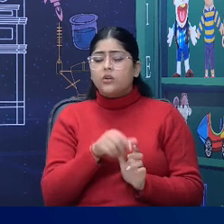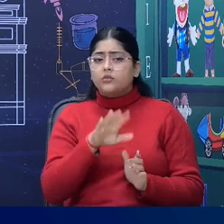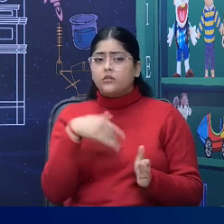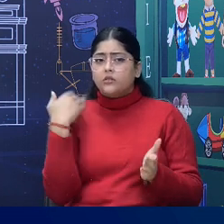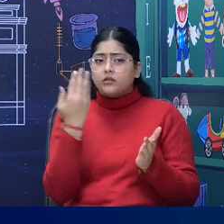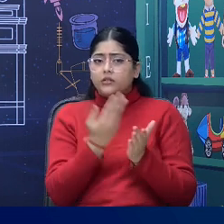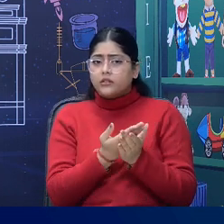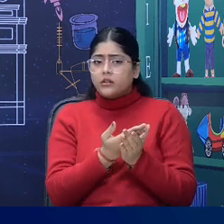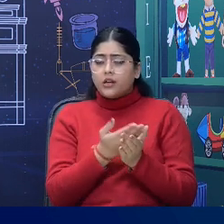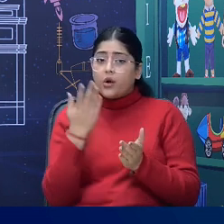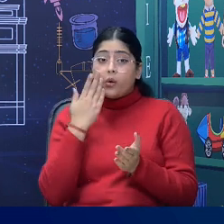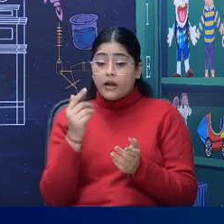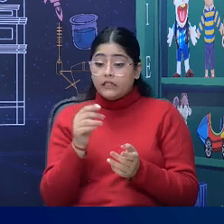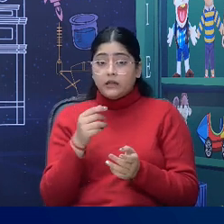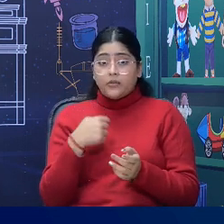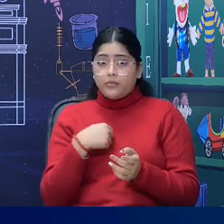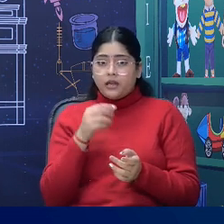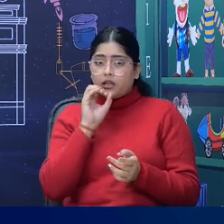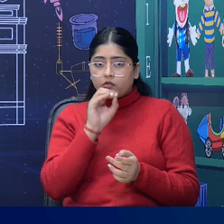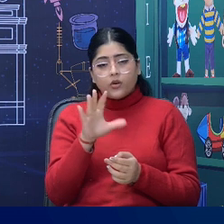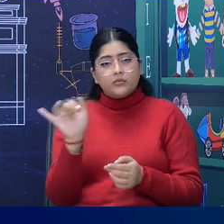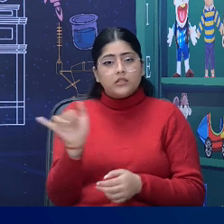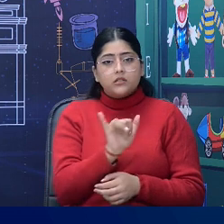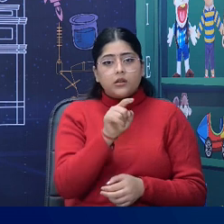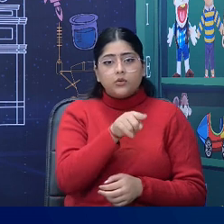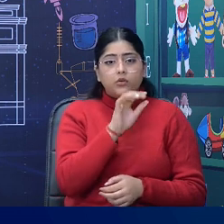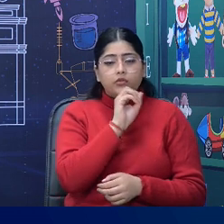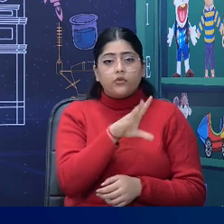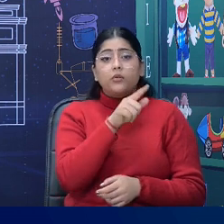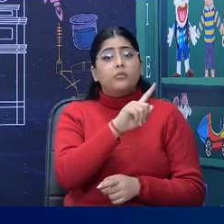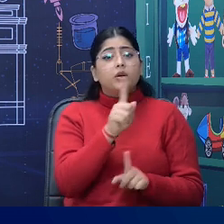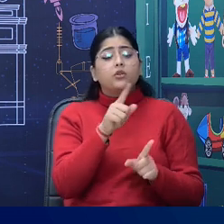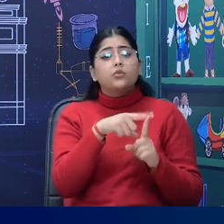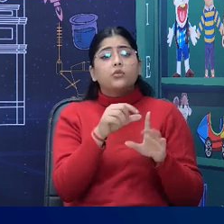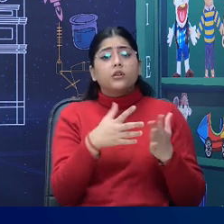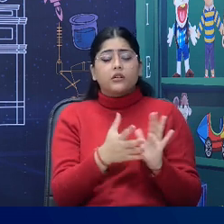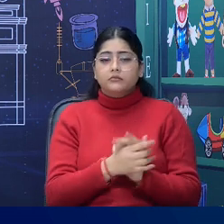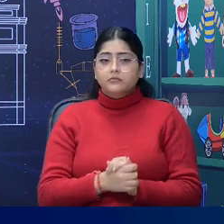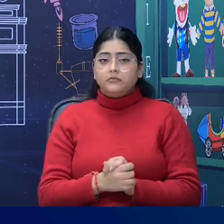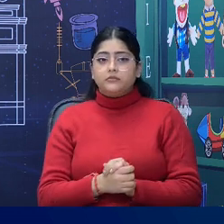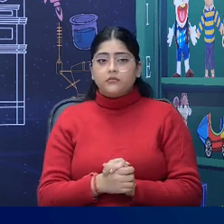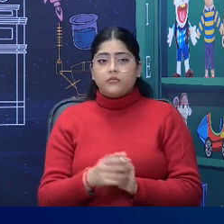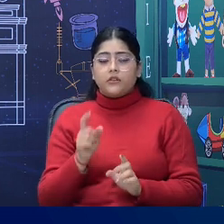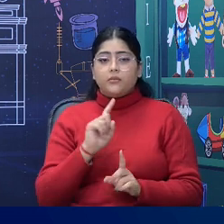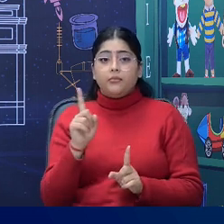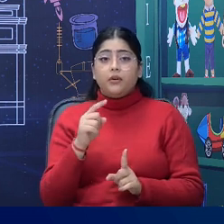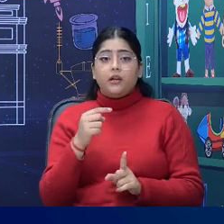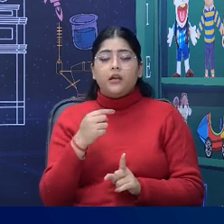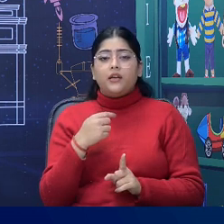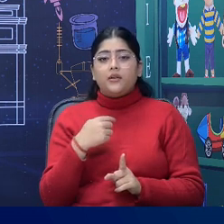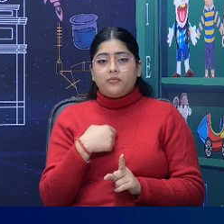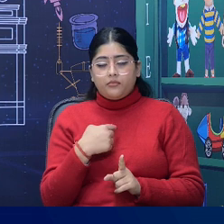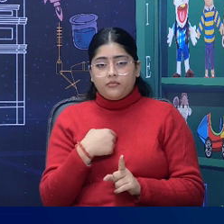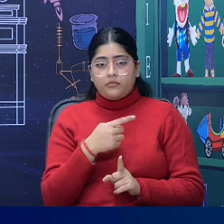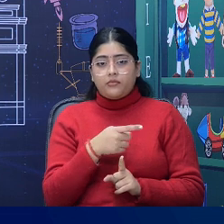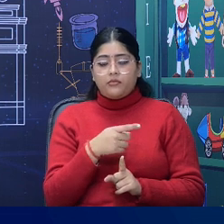क्योंकि बात तो तू सेम कर रहा है जो मैं कह रहा हूं वही तू कह रहा है लेकिन तू क्या कर रहा है तो उसने कहा मैं लोगों को अंधेरे का डर दिखाकर टॉर्च